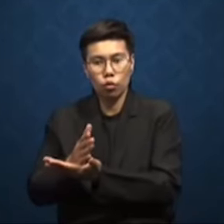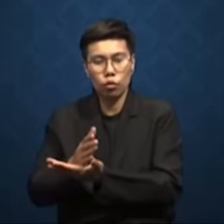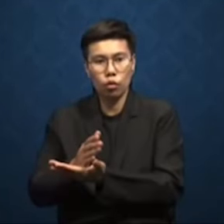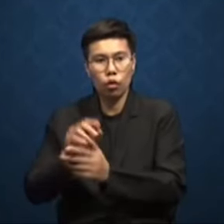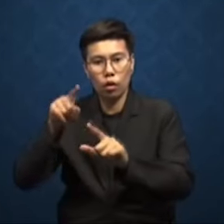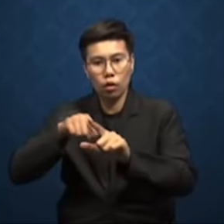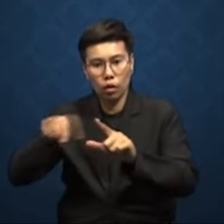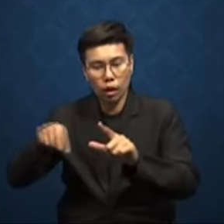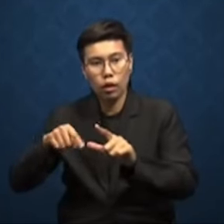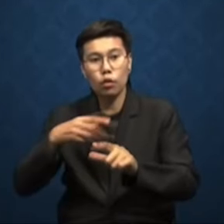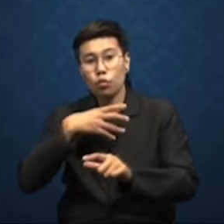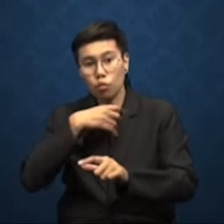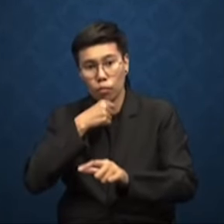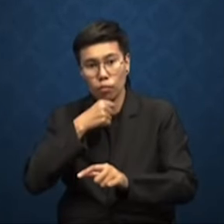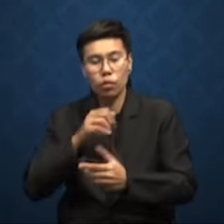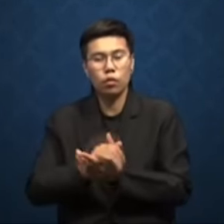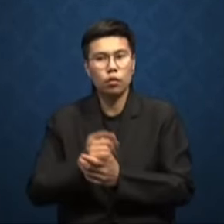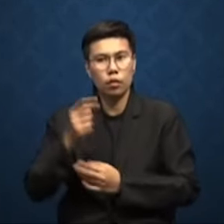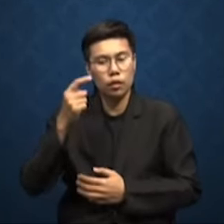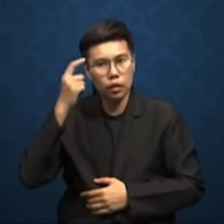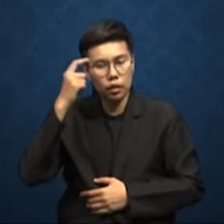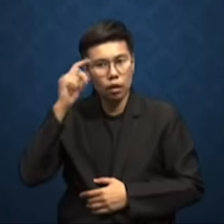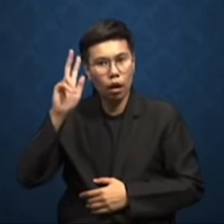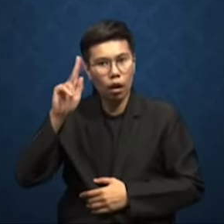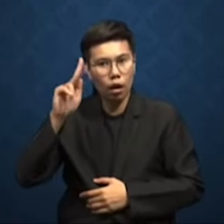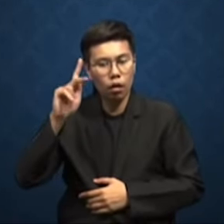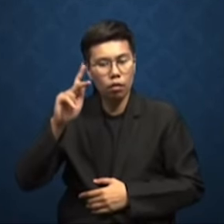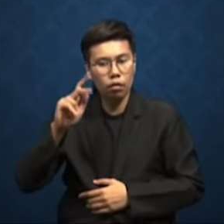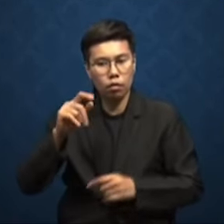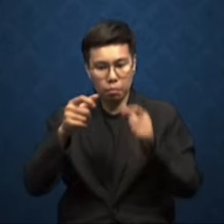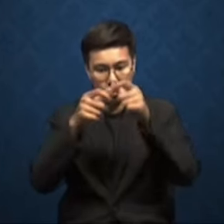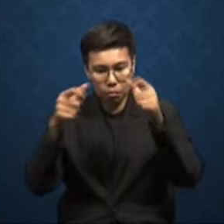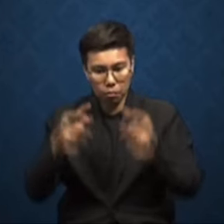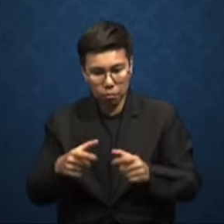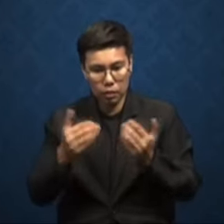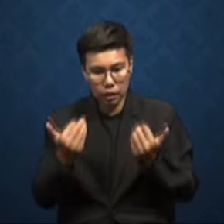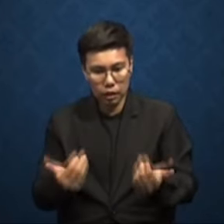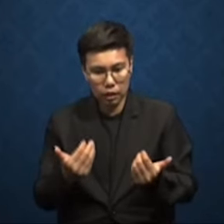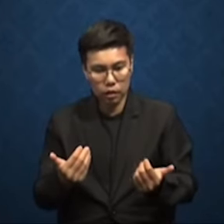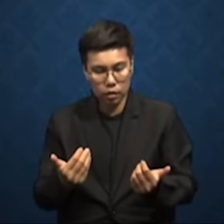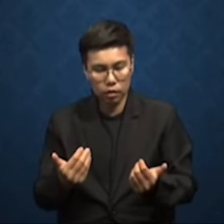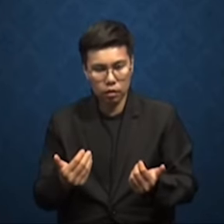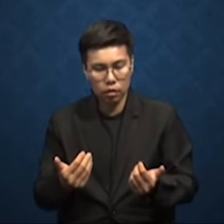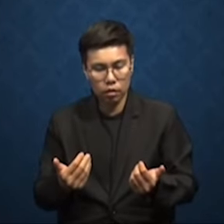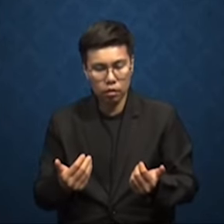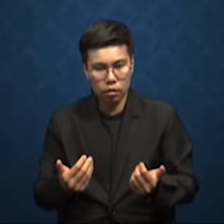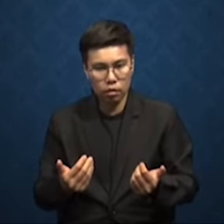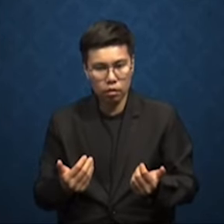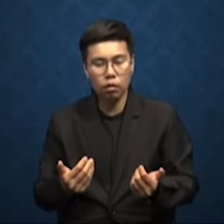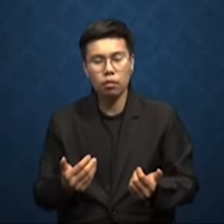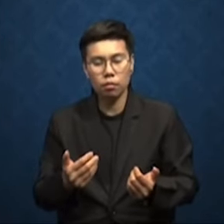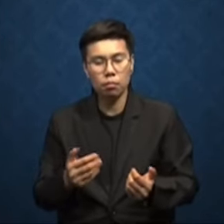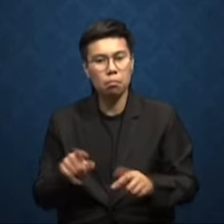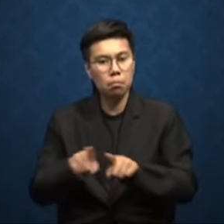ันนี้คือสื่อมวลชนก็มองไปในแนวทางว่ารายงานฉบับนี้นะอาจจะไปสกั